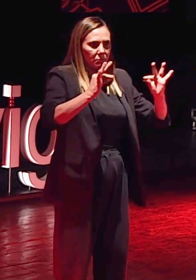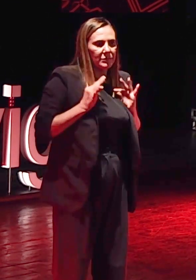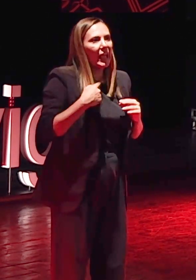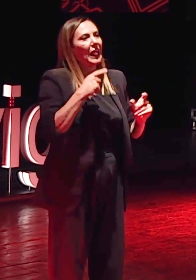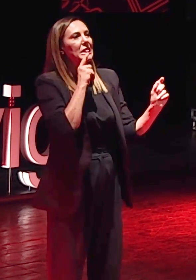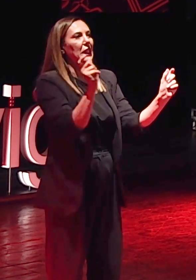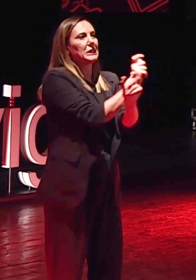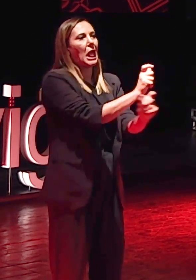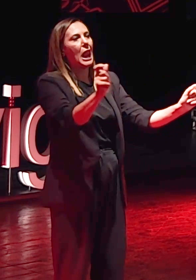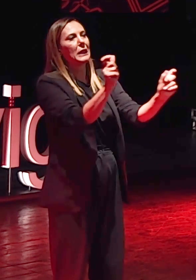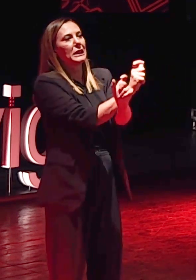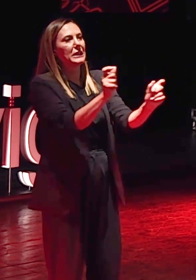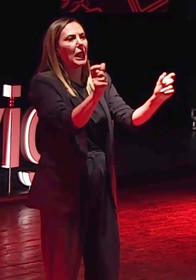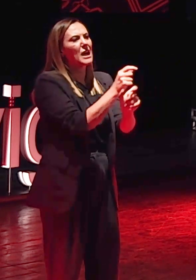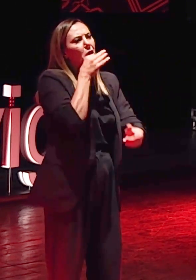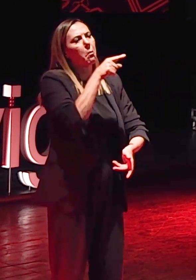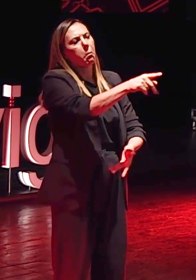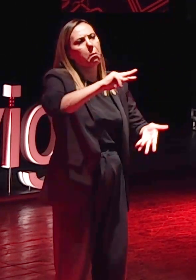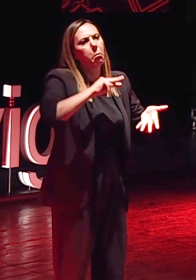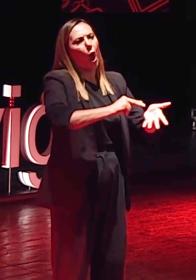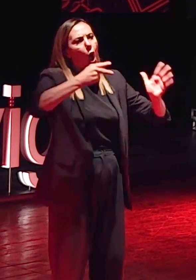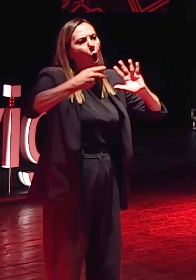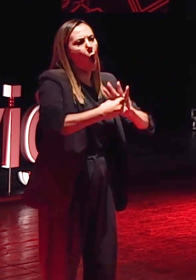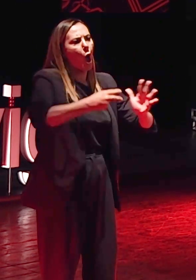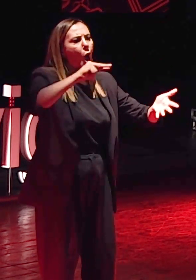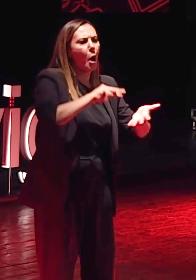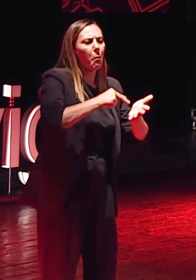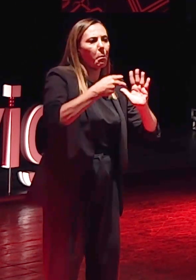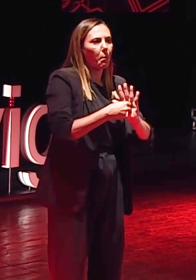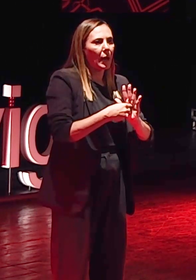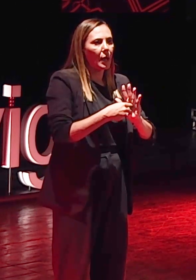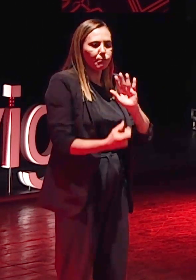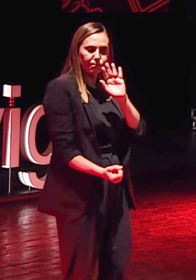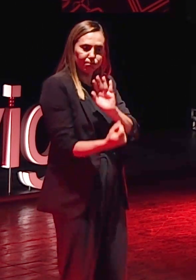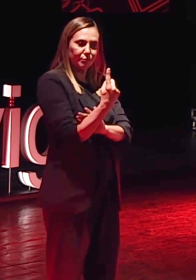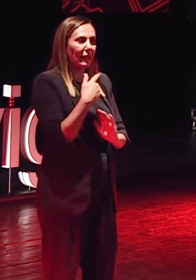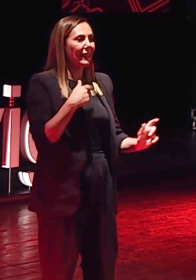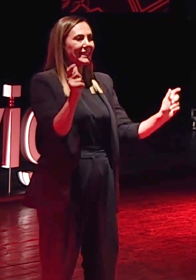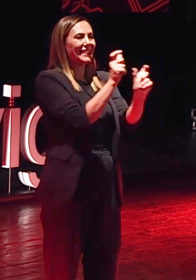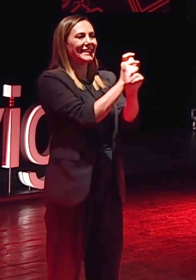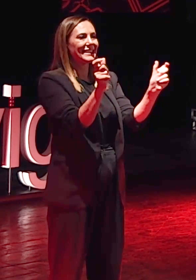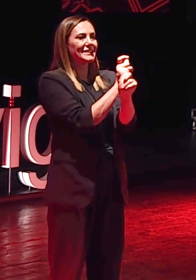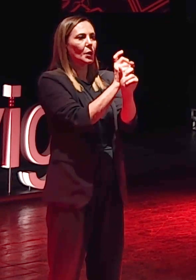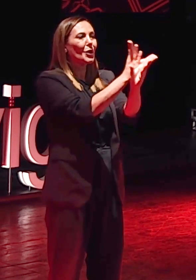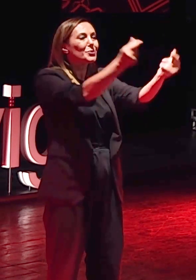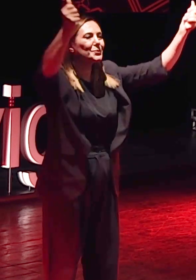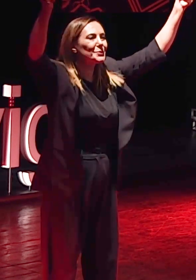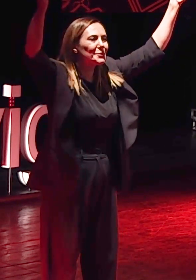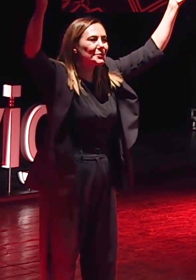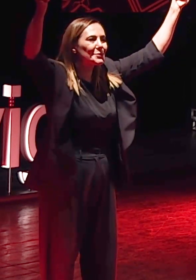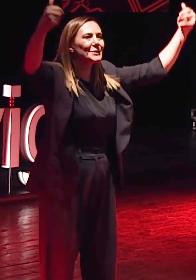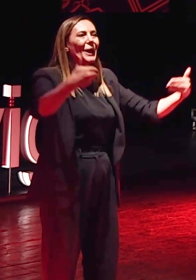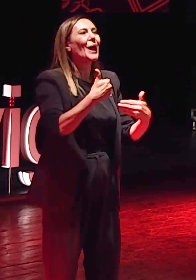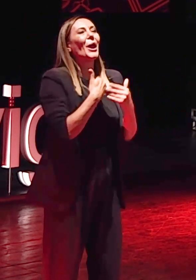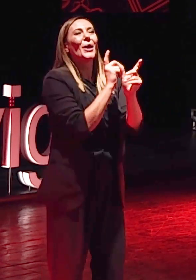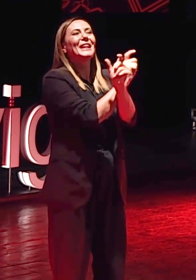dislessica Quindi il problema tra virgolette a un certo punto la mia dislessia non esisteva più io non ero